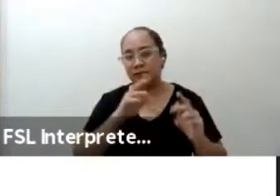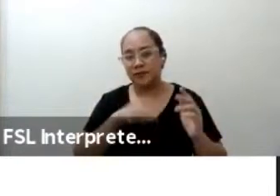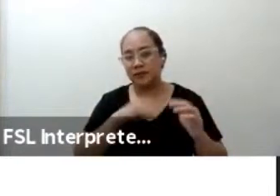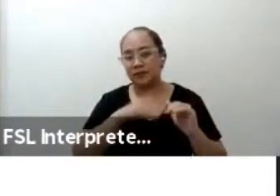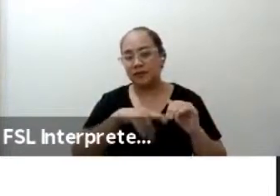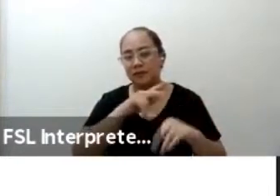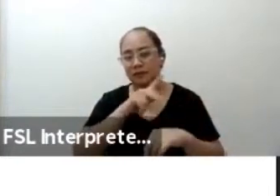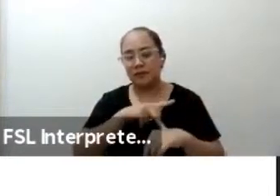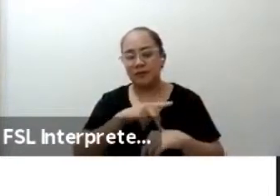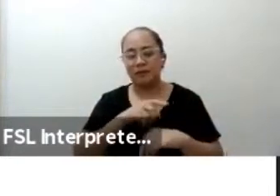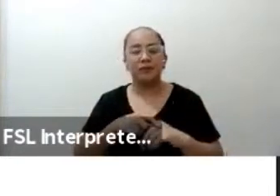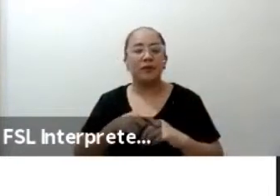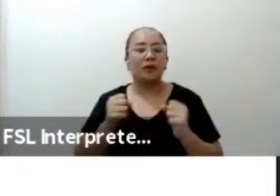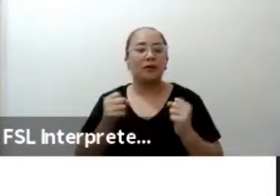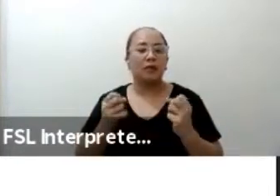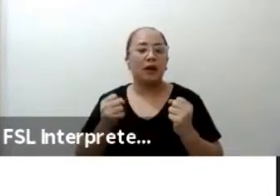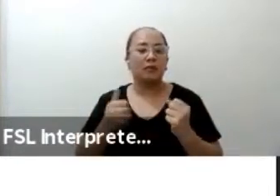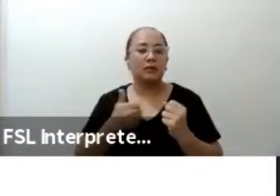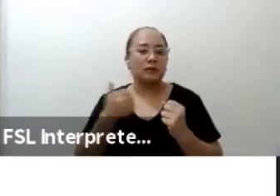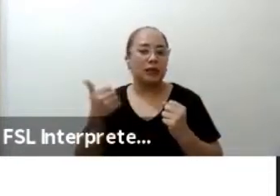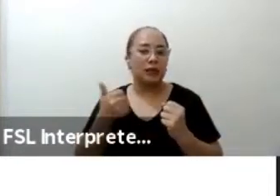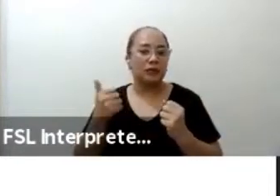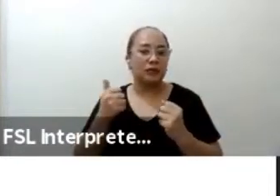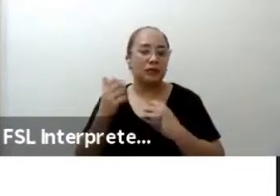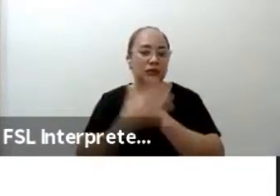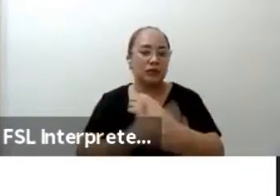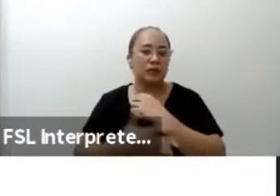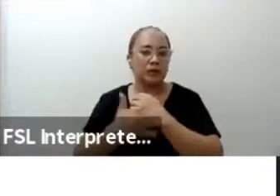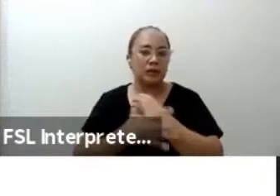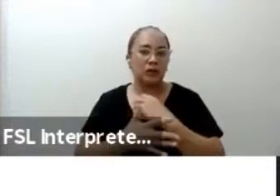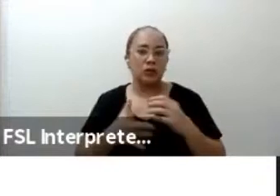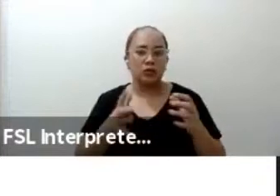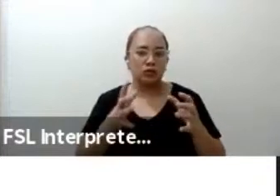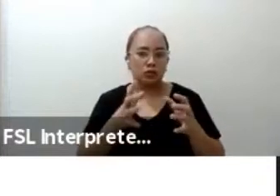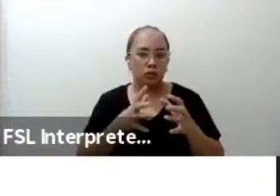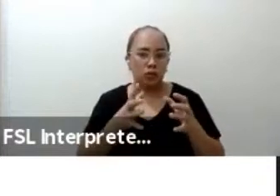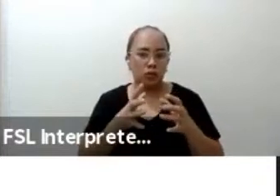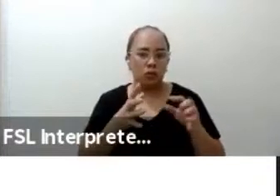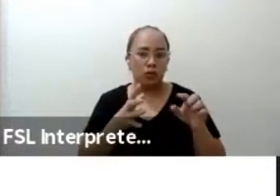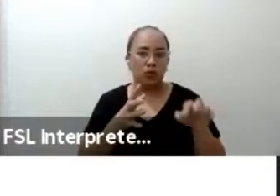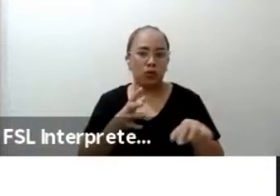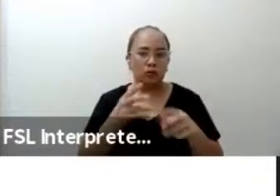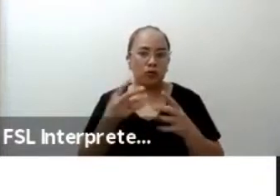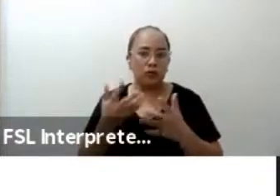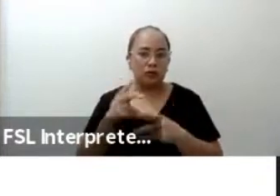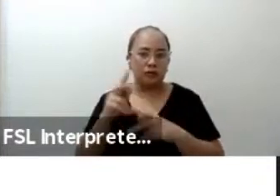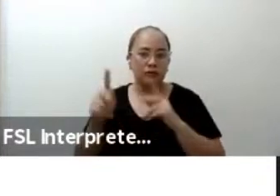mas marami dun sa ibang bansa na mas maliit ang populasyon.